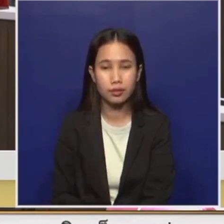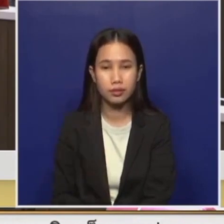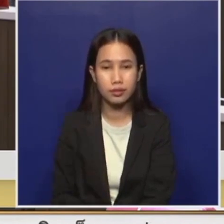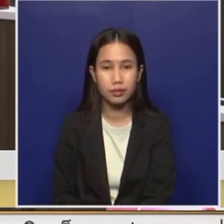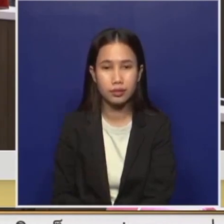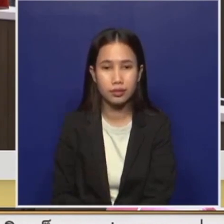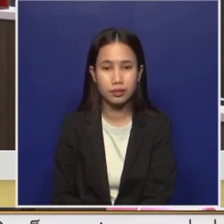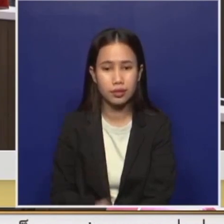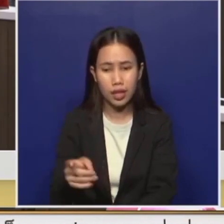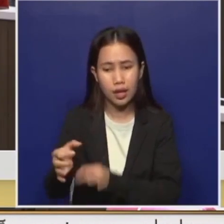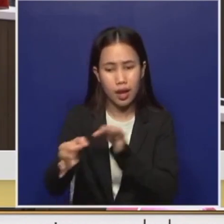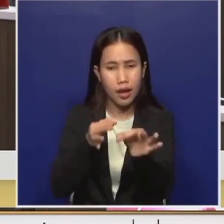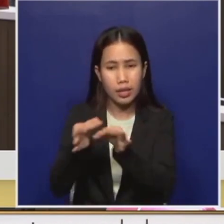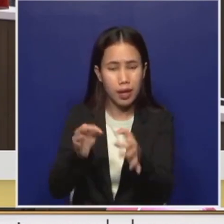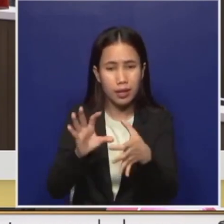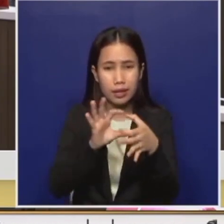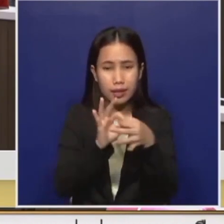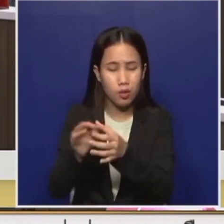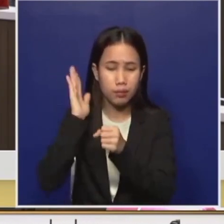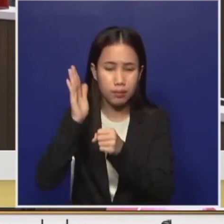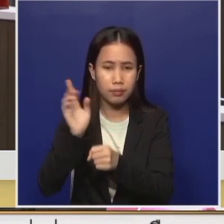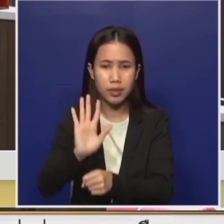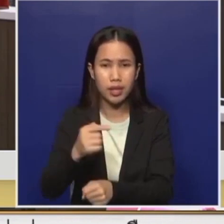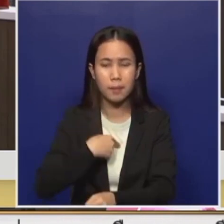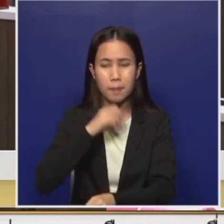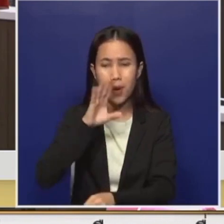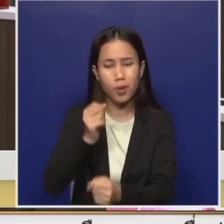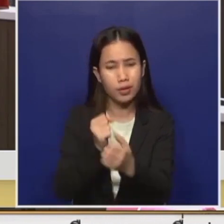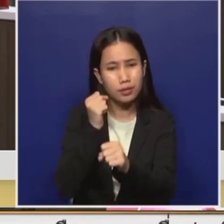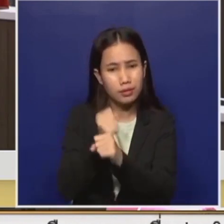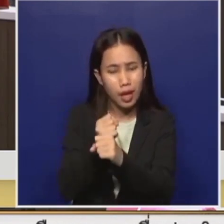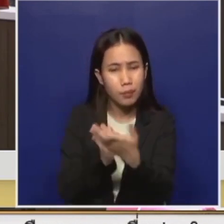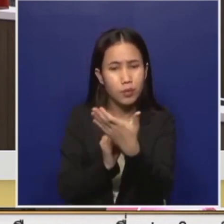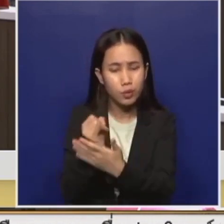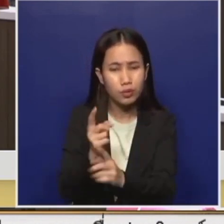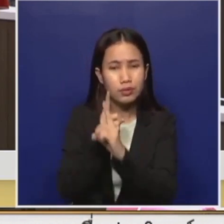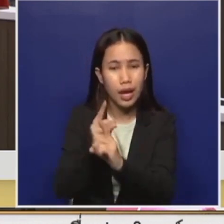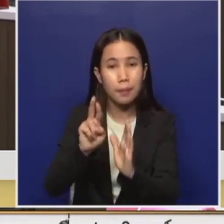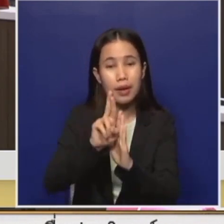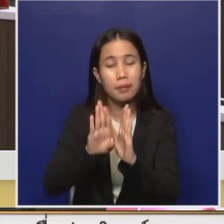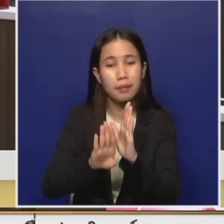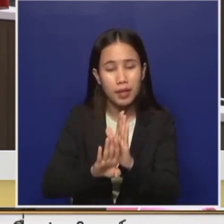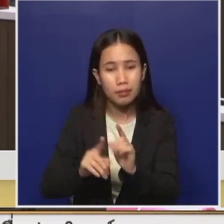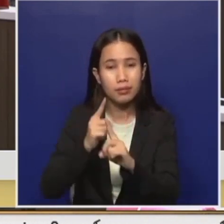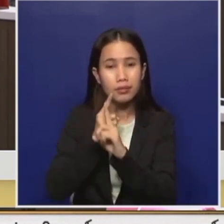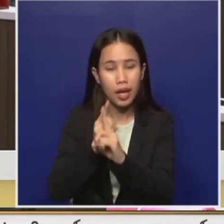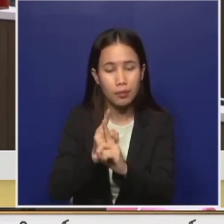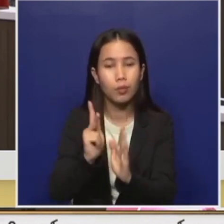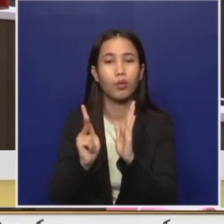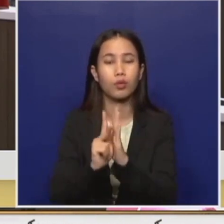แงสิทเขาเกลาหาท่านบอกวทานทำถุกถุกต้องตามระเบยบเป็ปตามหรกเก lilแต่สิ่งที่